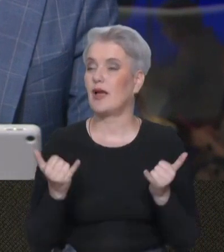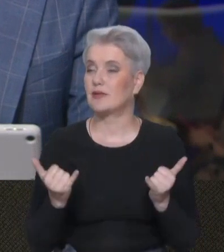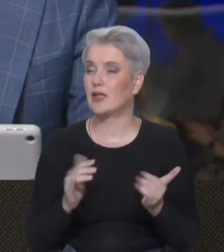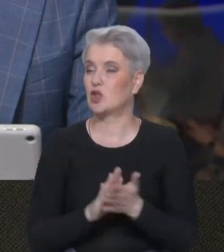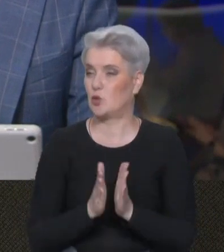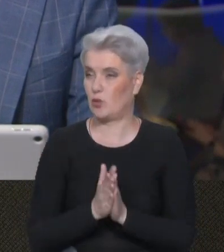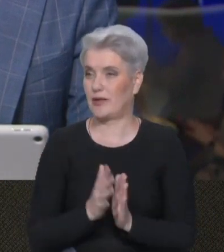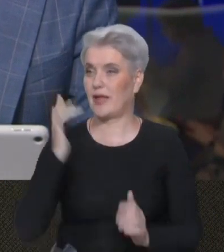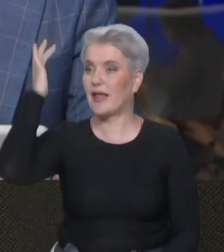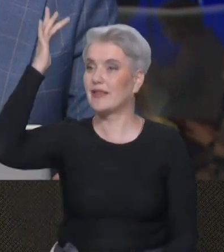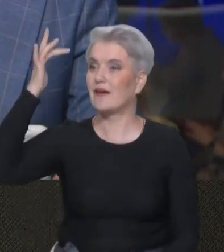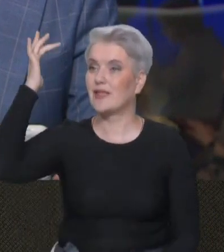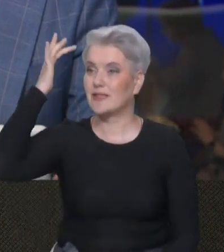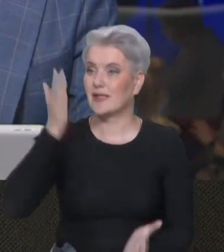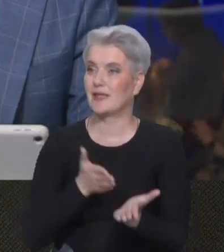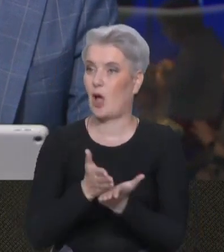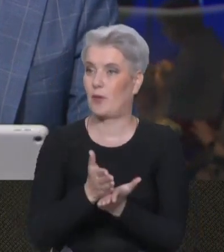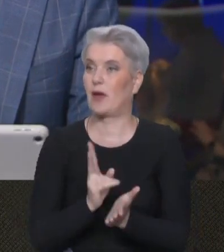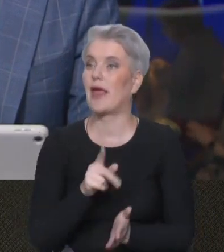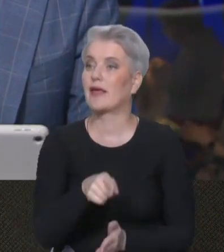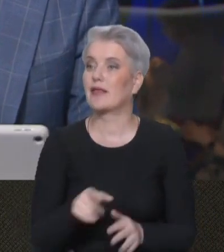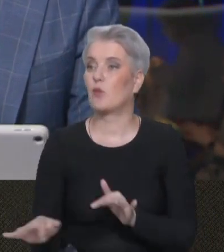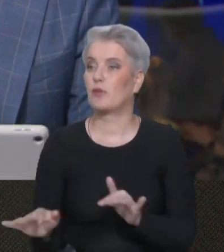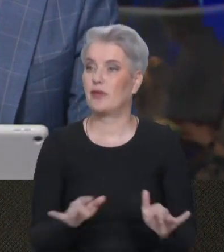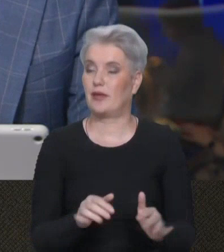Таврійському напрямку, які там відбуваються дії?